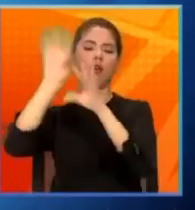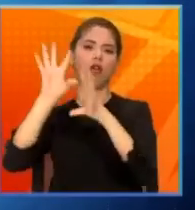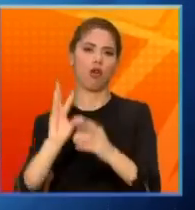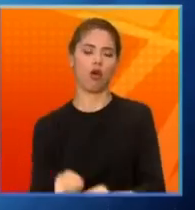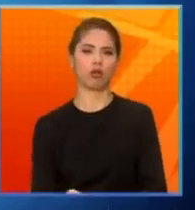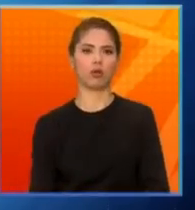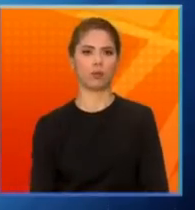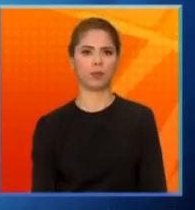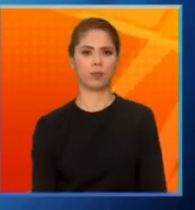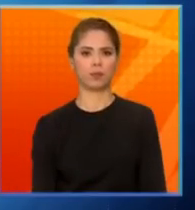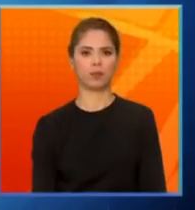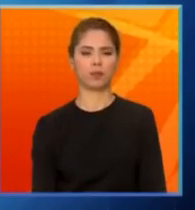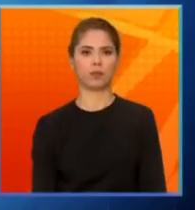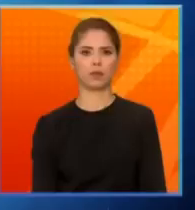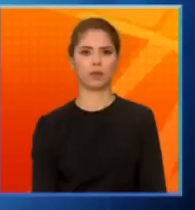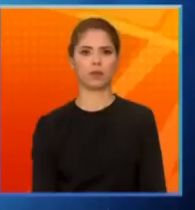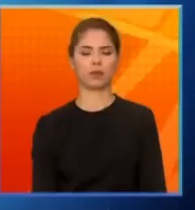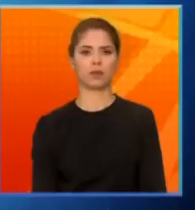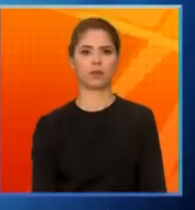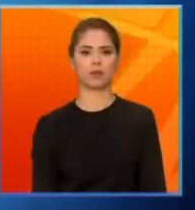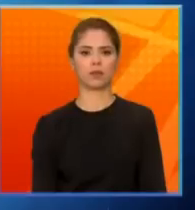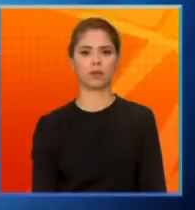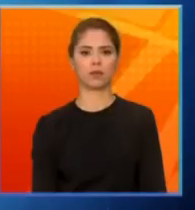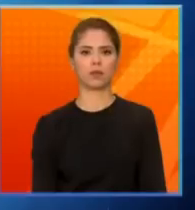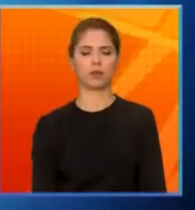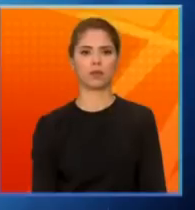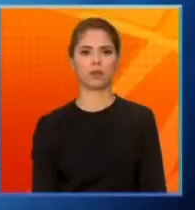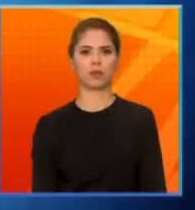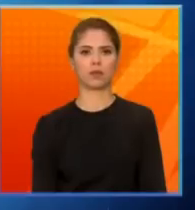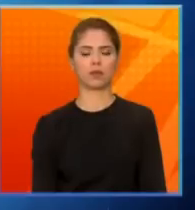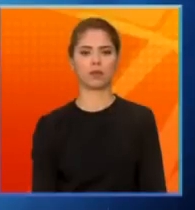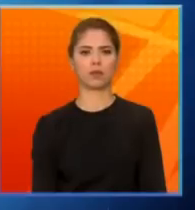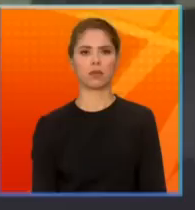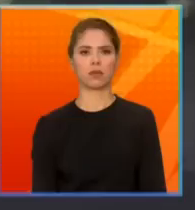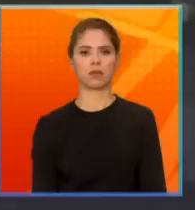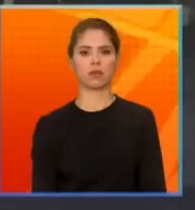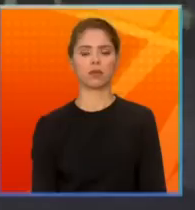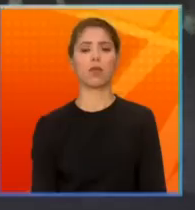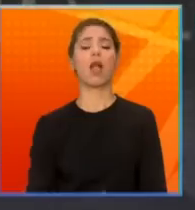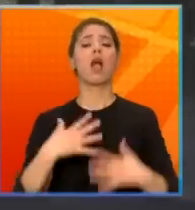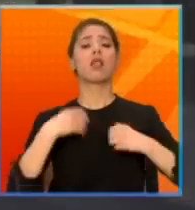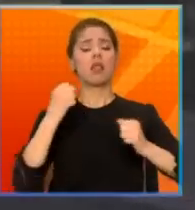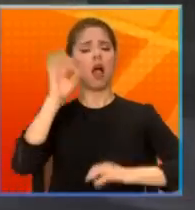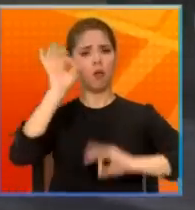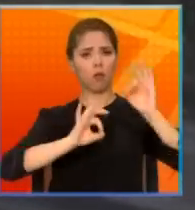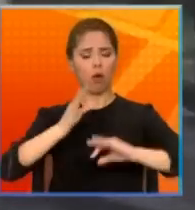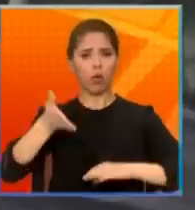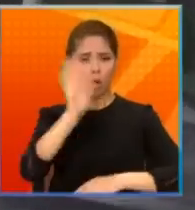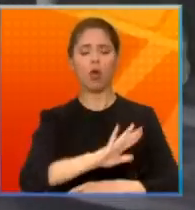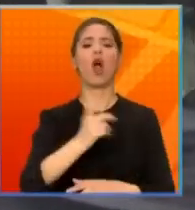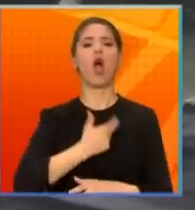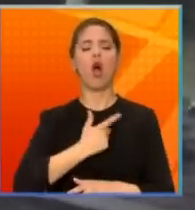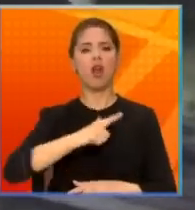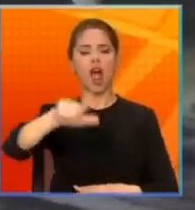getirsin. Çok Allah devletimize, milletimize zeval vermesin. İşte Türkiye Cumhuriyeti bu kadar büyük bir devlet. Sağlık kontrolünden geçirilen